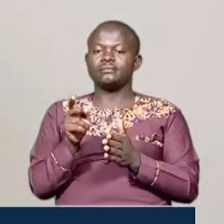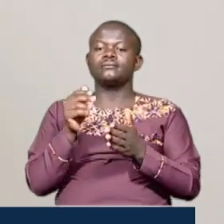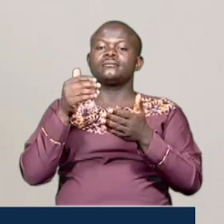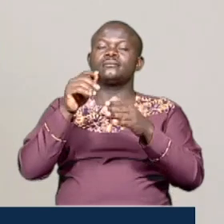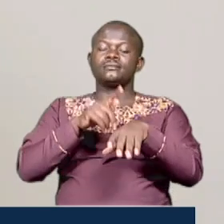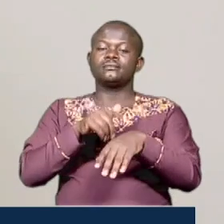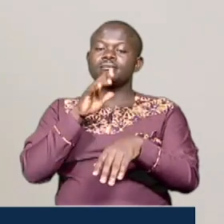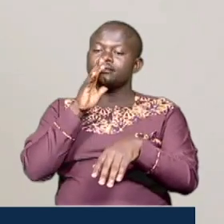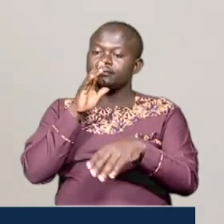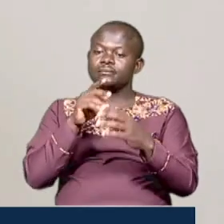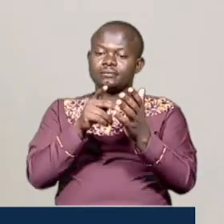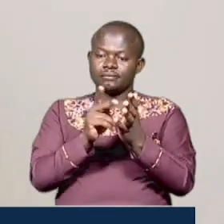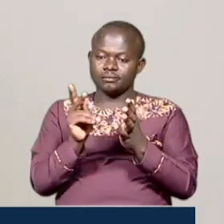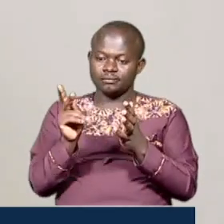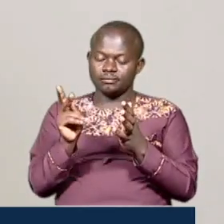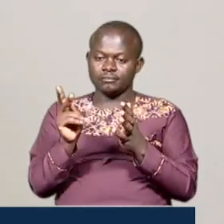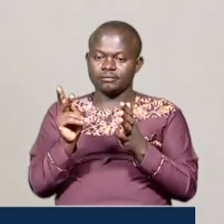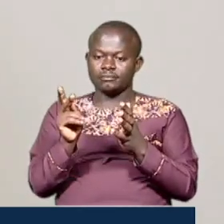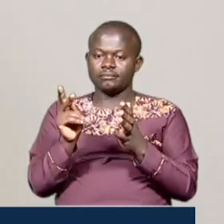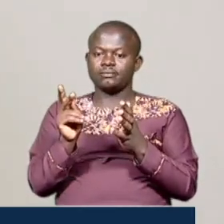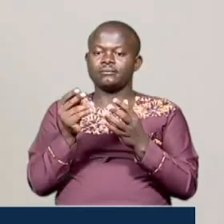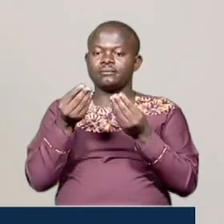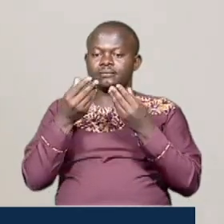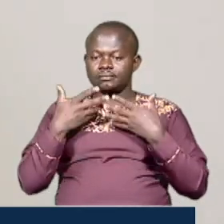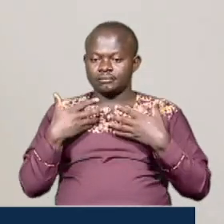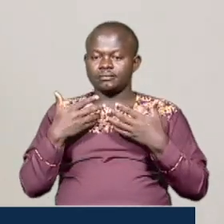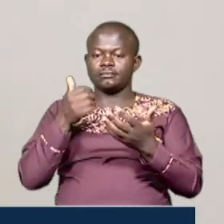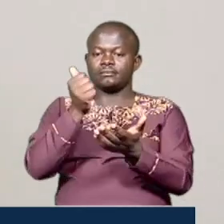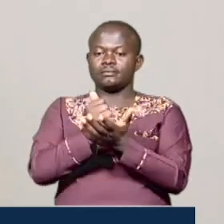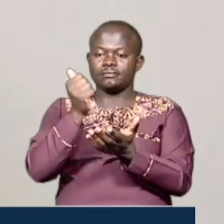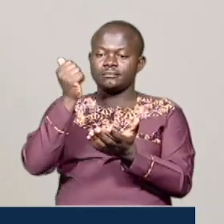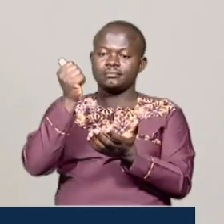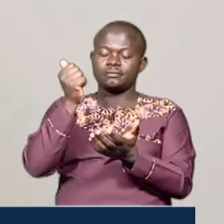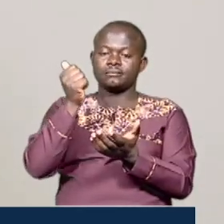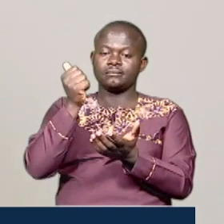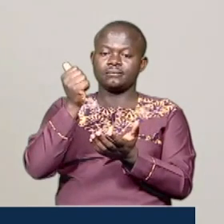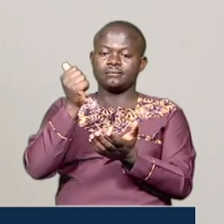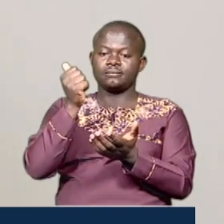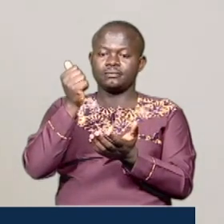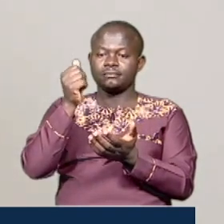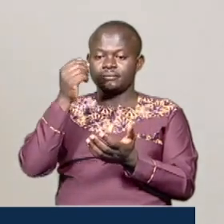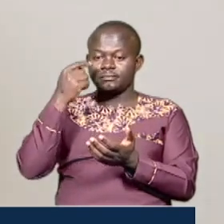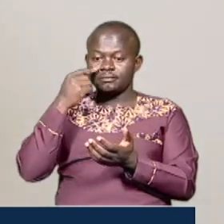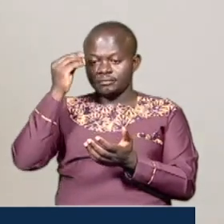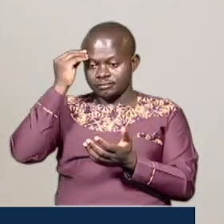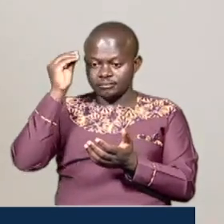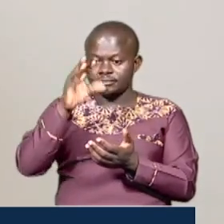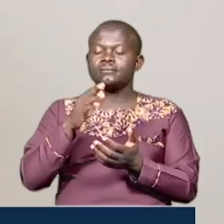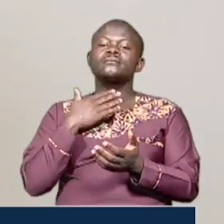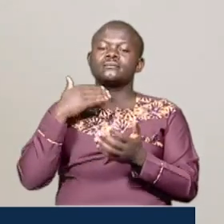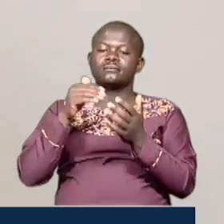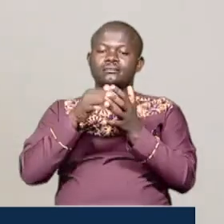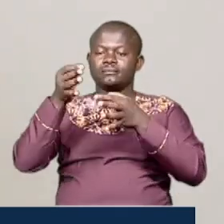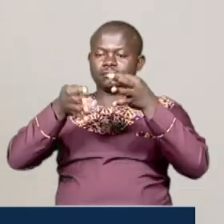ntegereje igihe cyo kwishyurwa bampaye kashimpuruza mbona mesaje ngo yajuriye